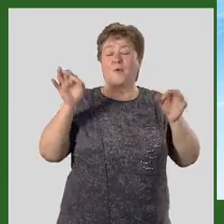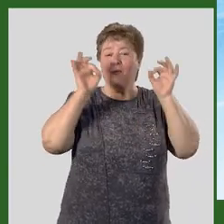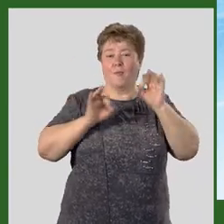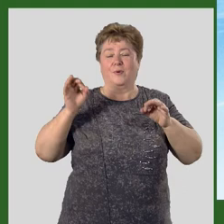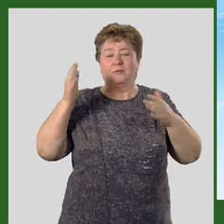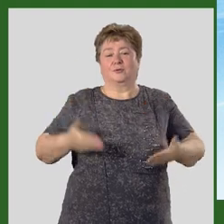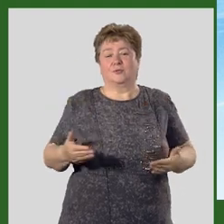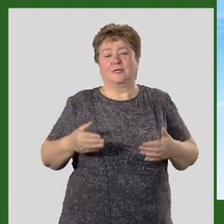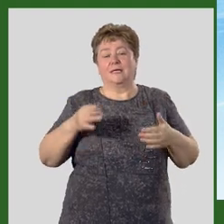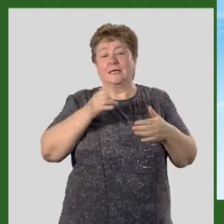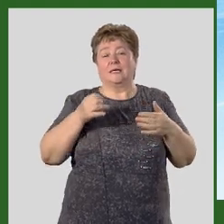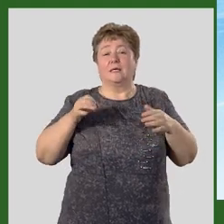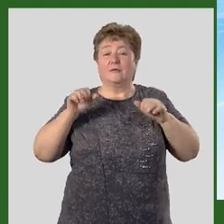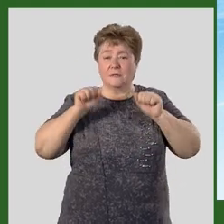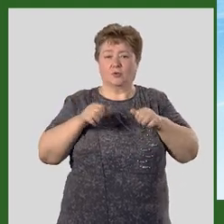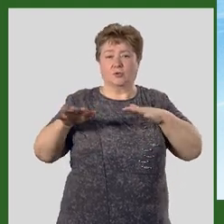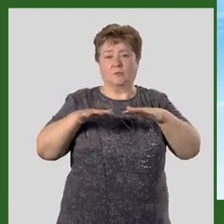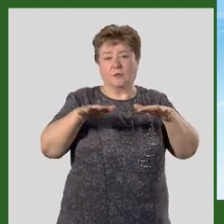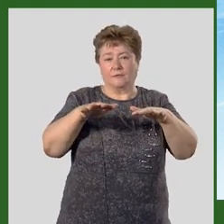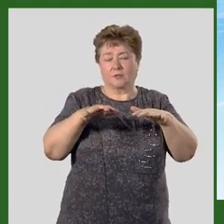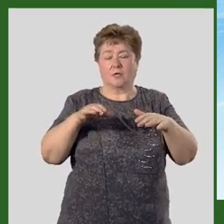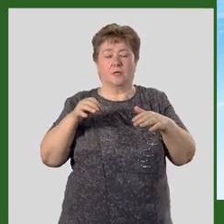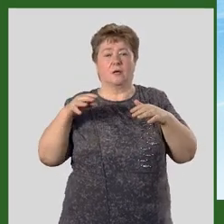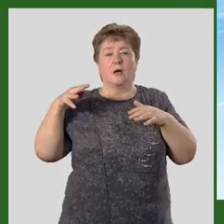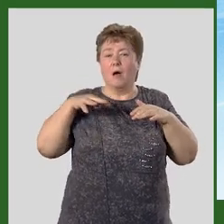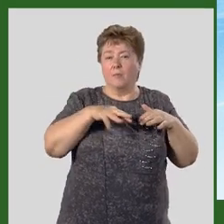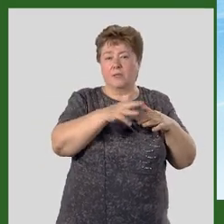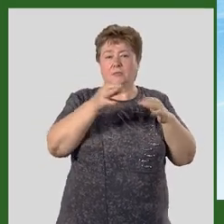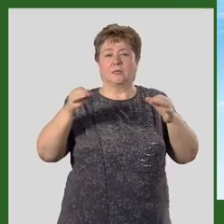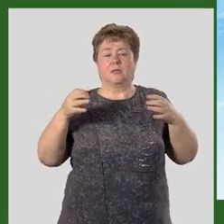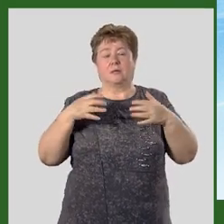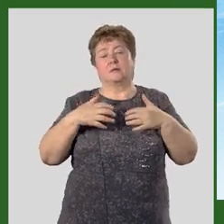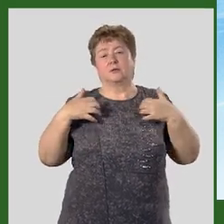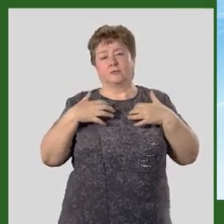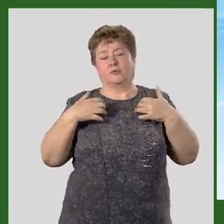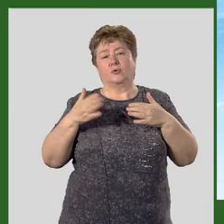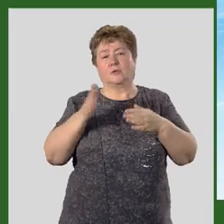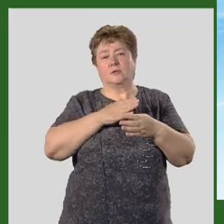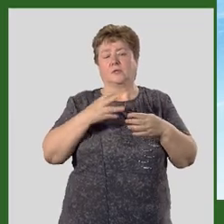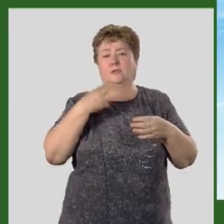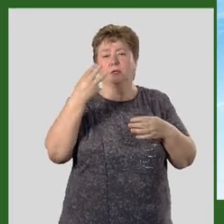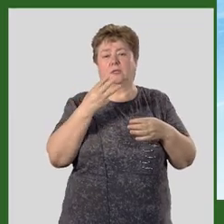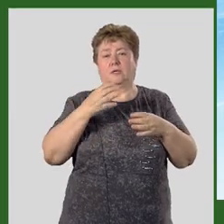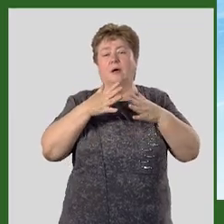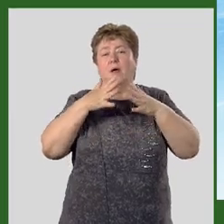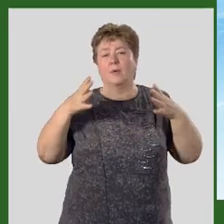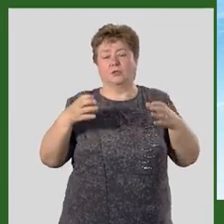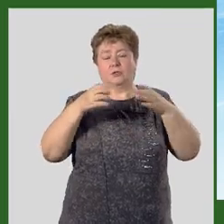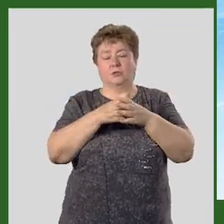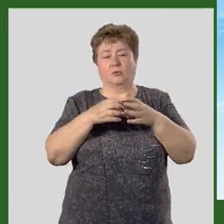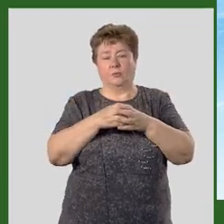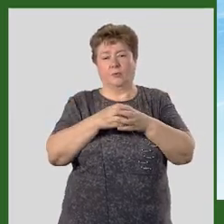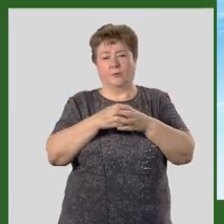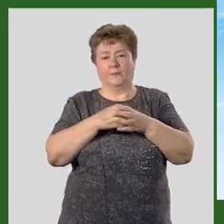образу жизни и способу передвижения морские организмы делятся на три большие